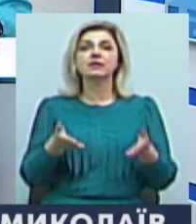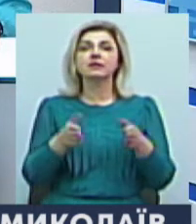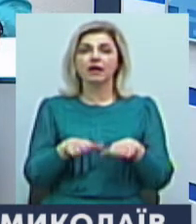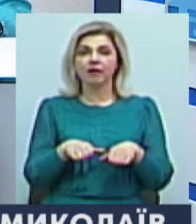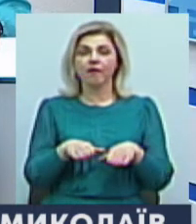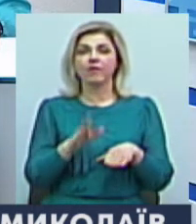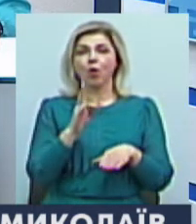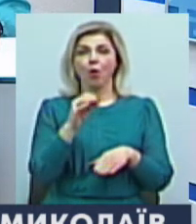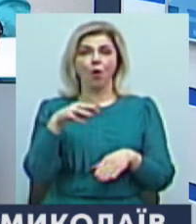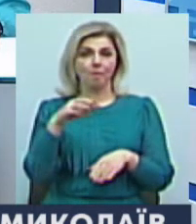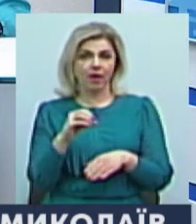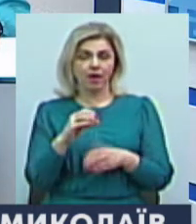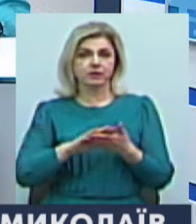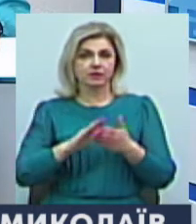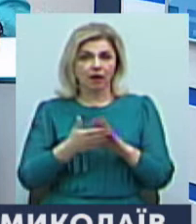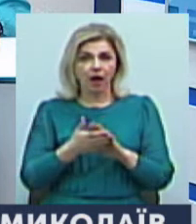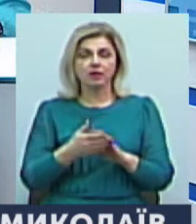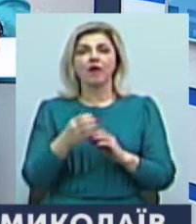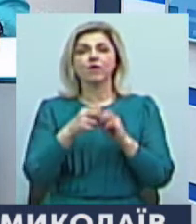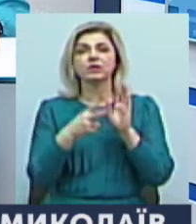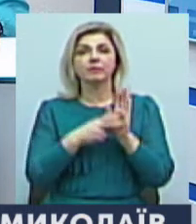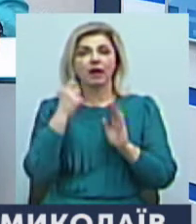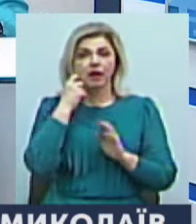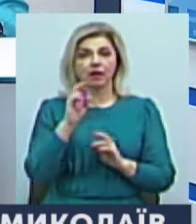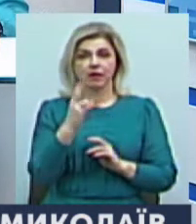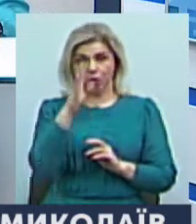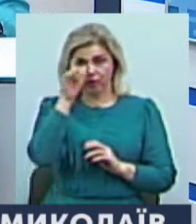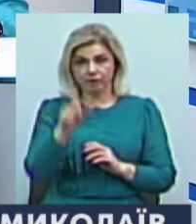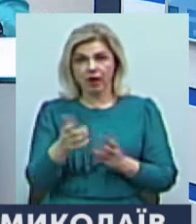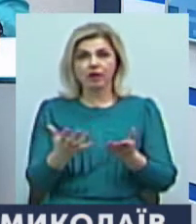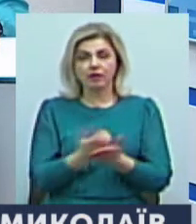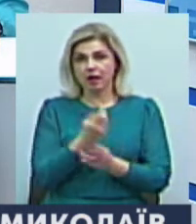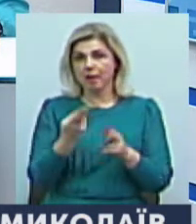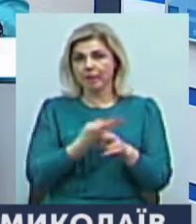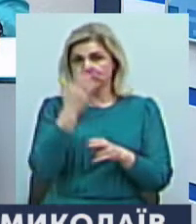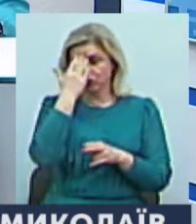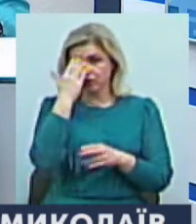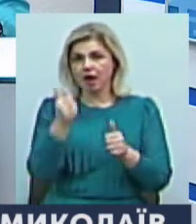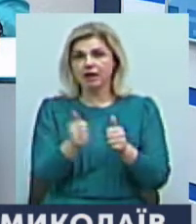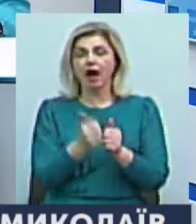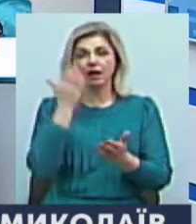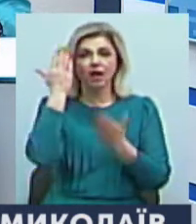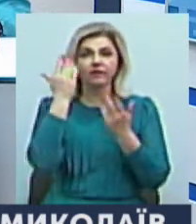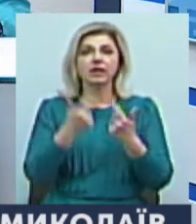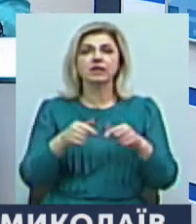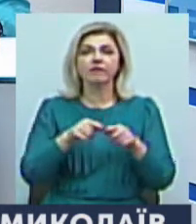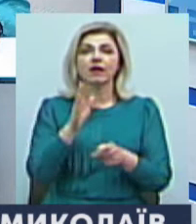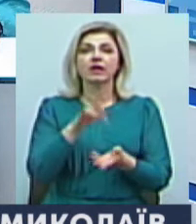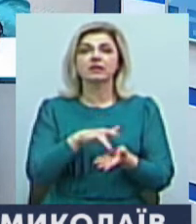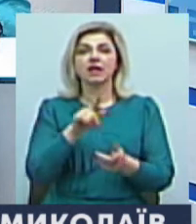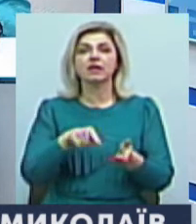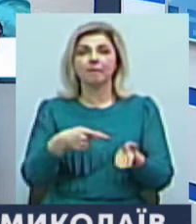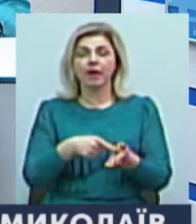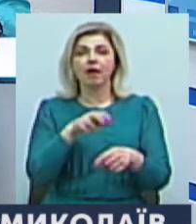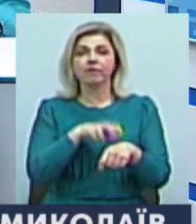Залишається в комі. Стан 18-річного миколаївця, якого вчора знайшли непритомним біля розважального закладу у центрі міста,